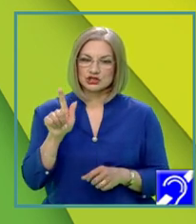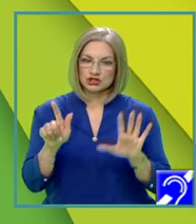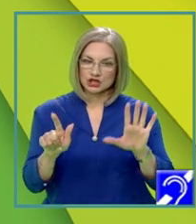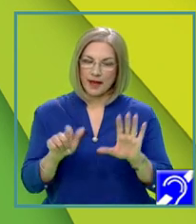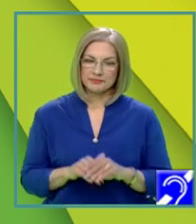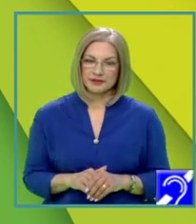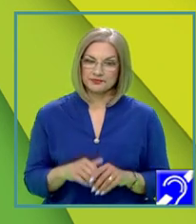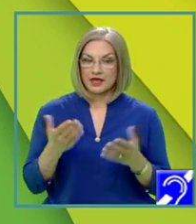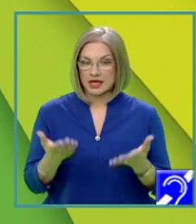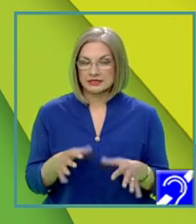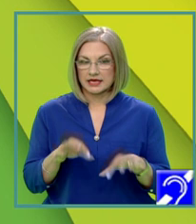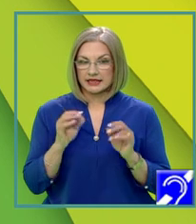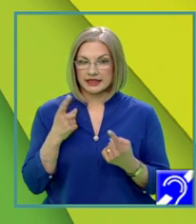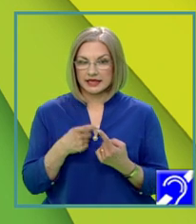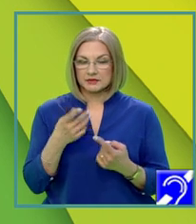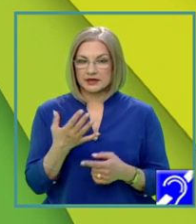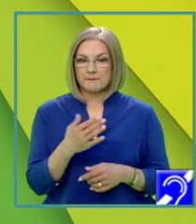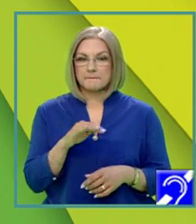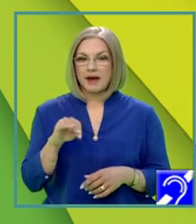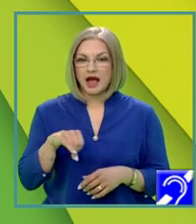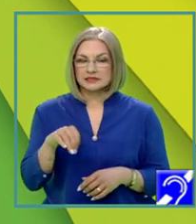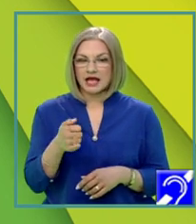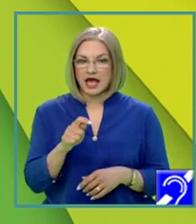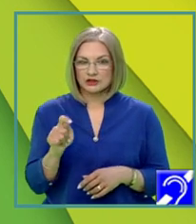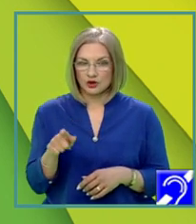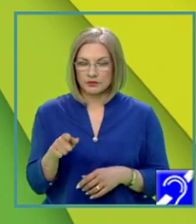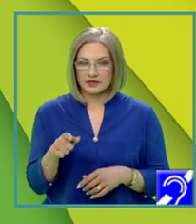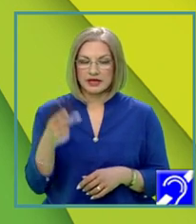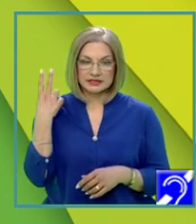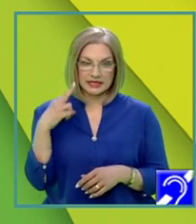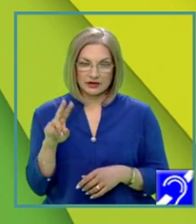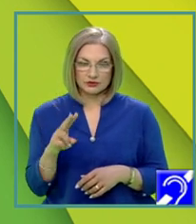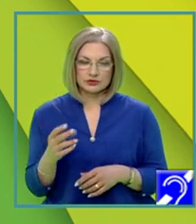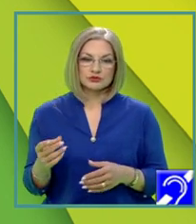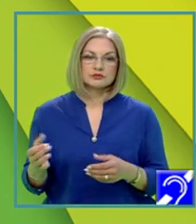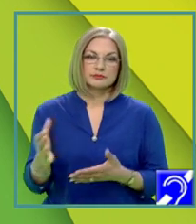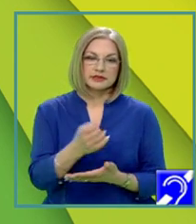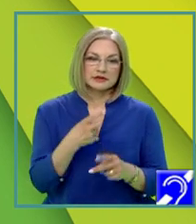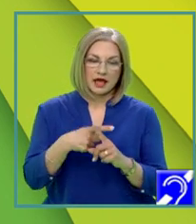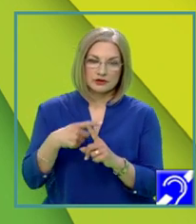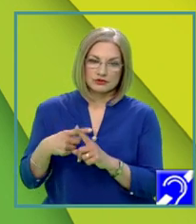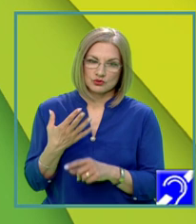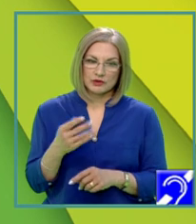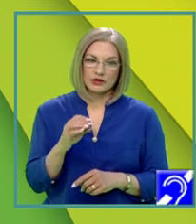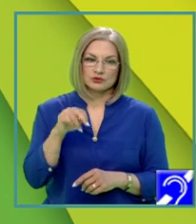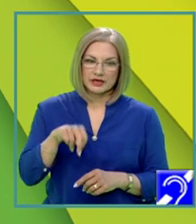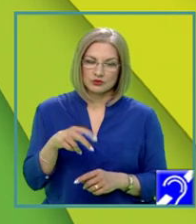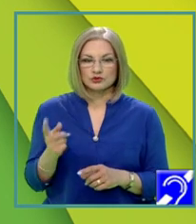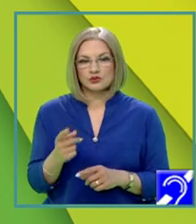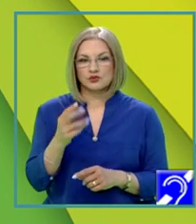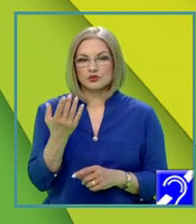acest fel putem să determinăm masa atomică a elementului necunoscut prin însumarea numărului de neuroni cu numărul atomic